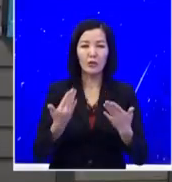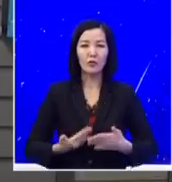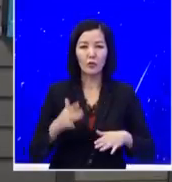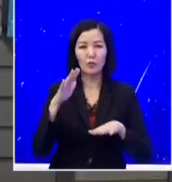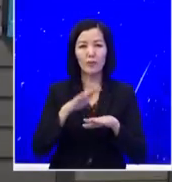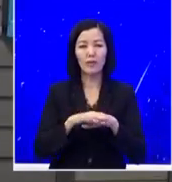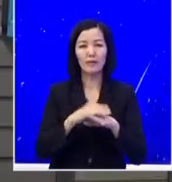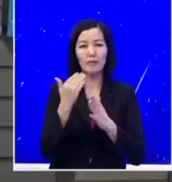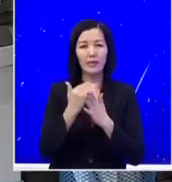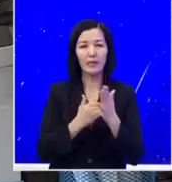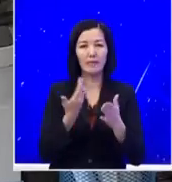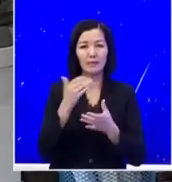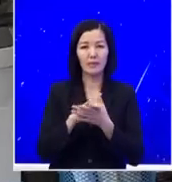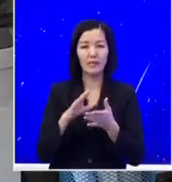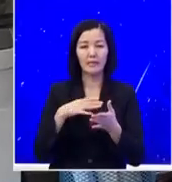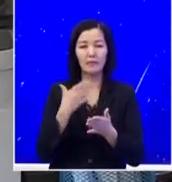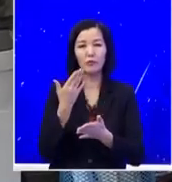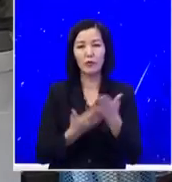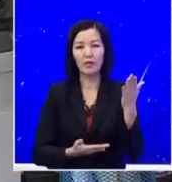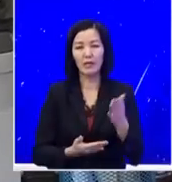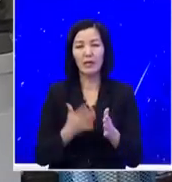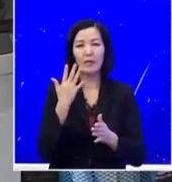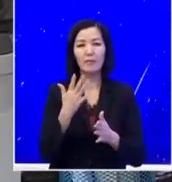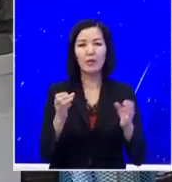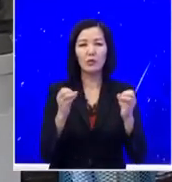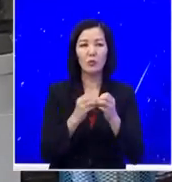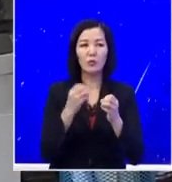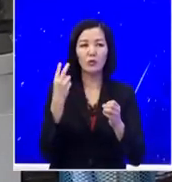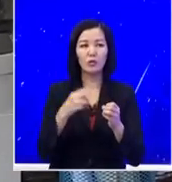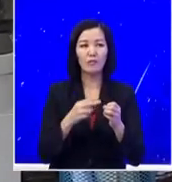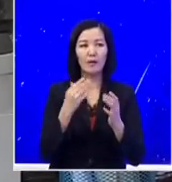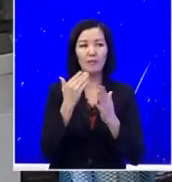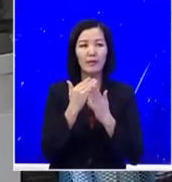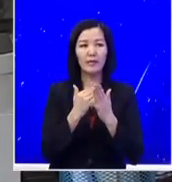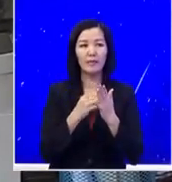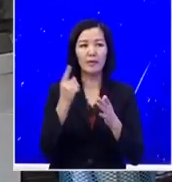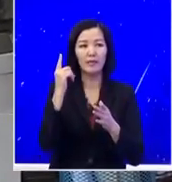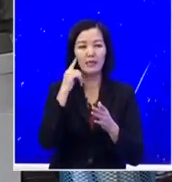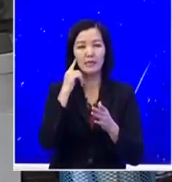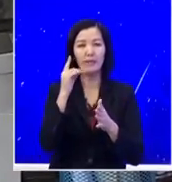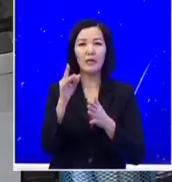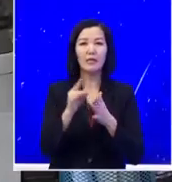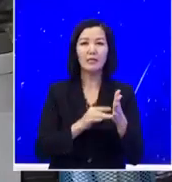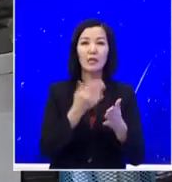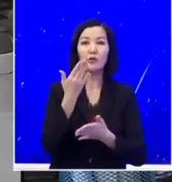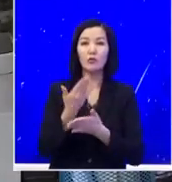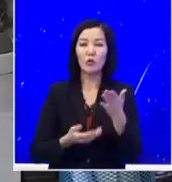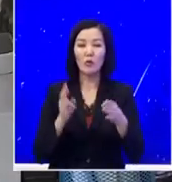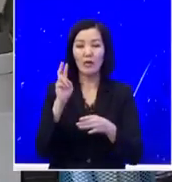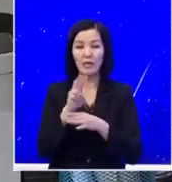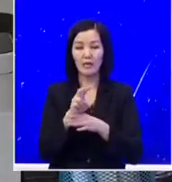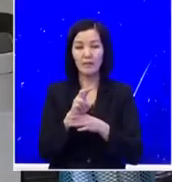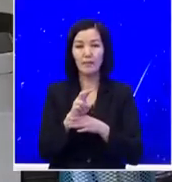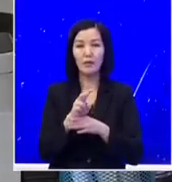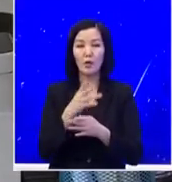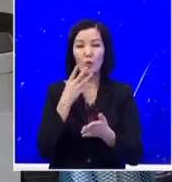бойынша кеңес алды. Қазір мына 5-10-20 деген бағдарламаны естіп, содан кеңес алуға келген